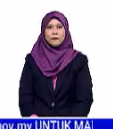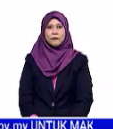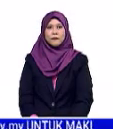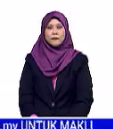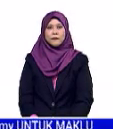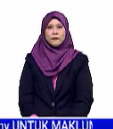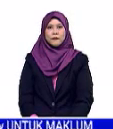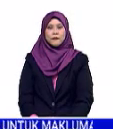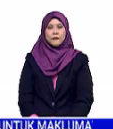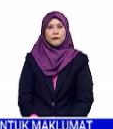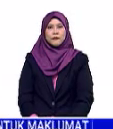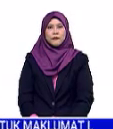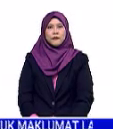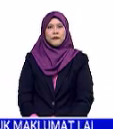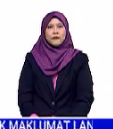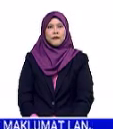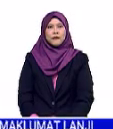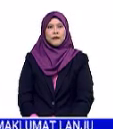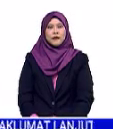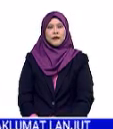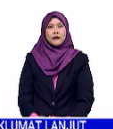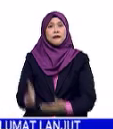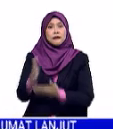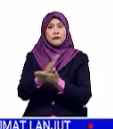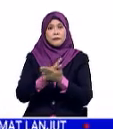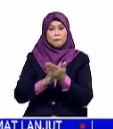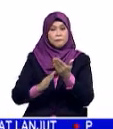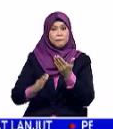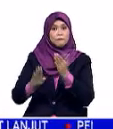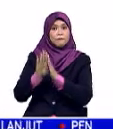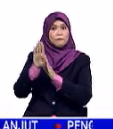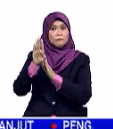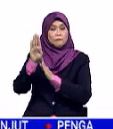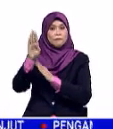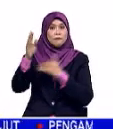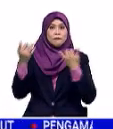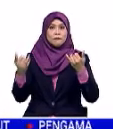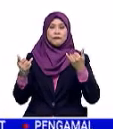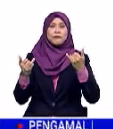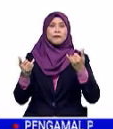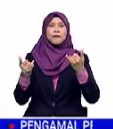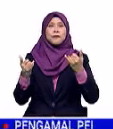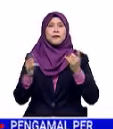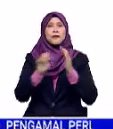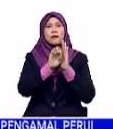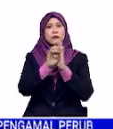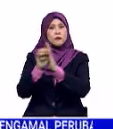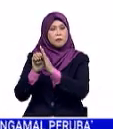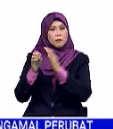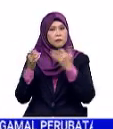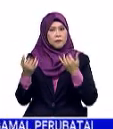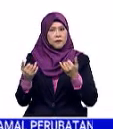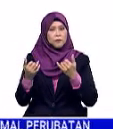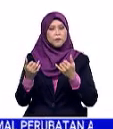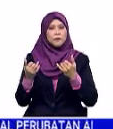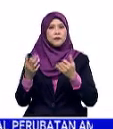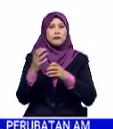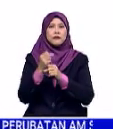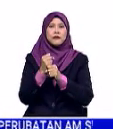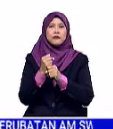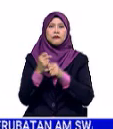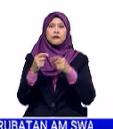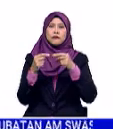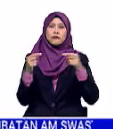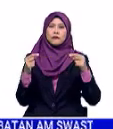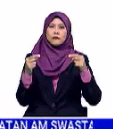Includes, you know, some of these developments that we are seeing in terms of vaccination, which probably will also result in,